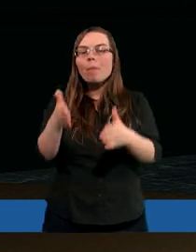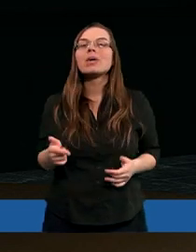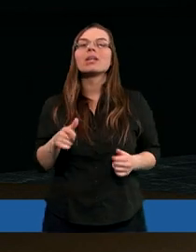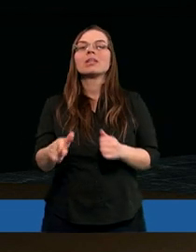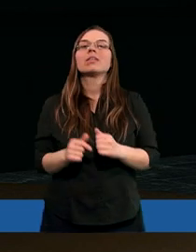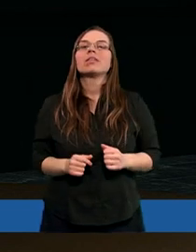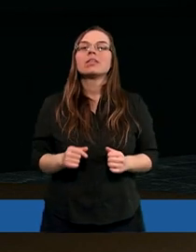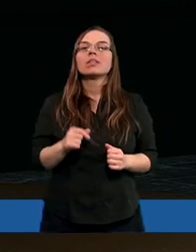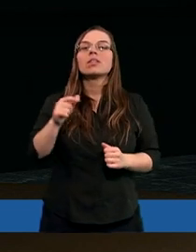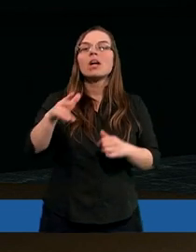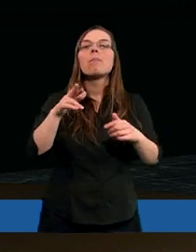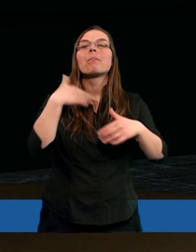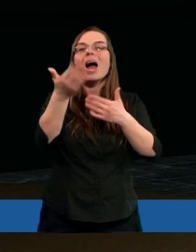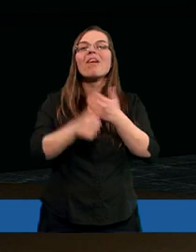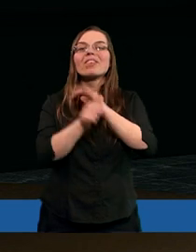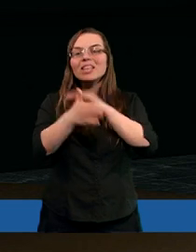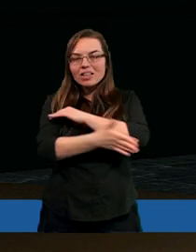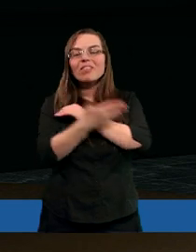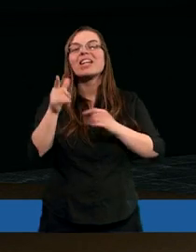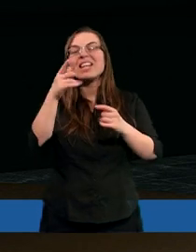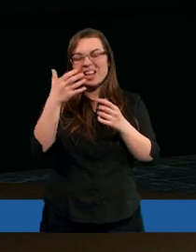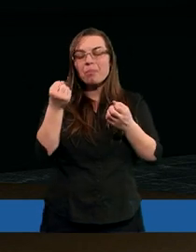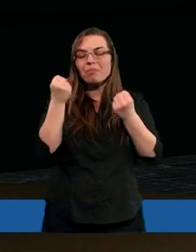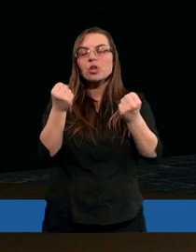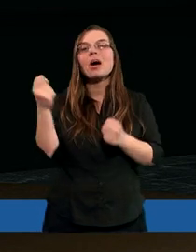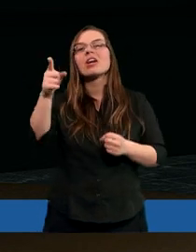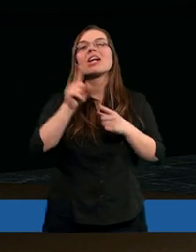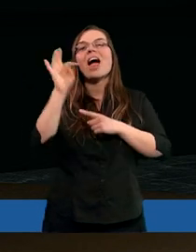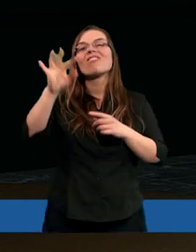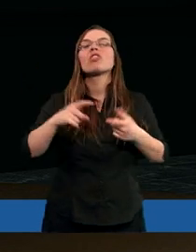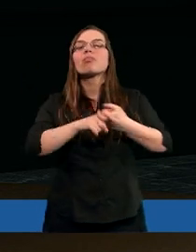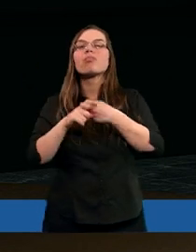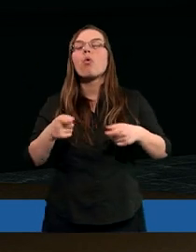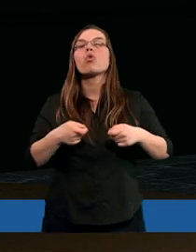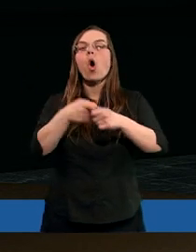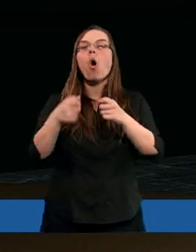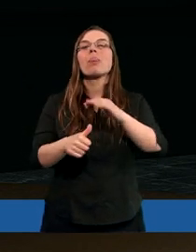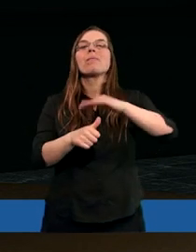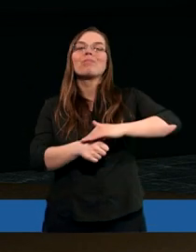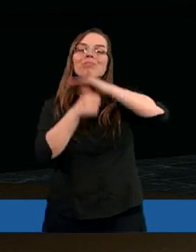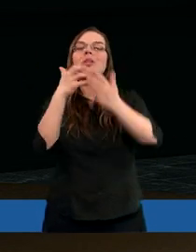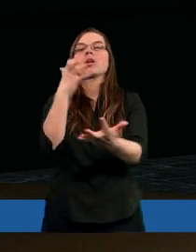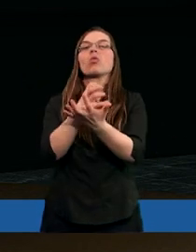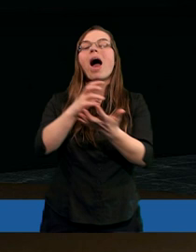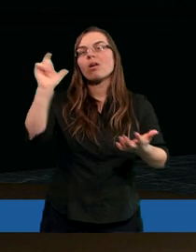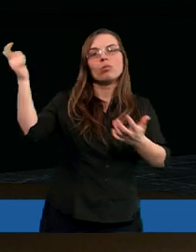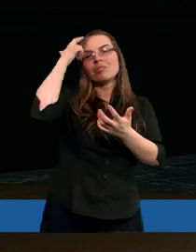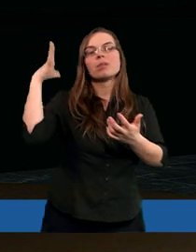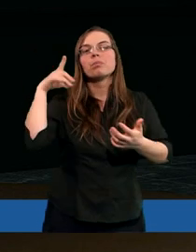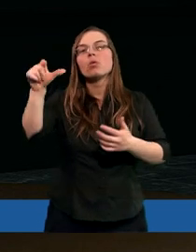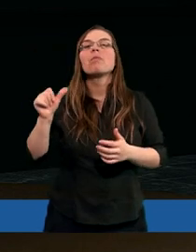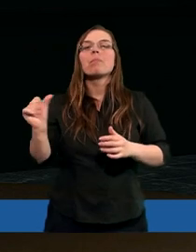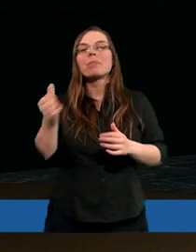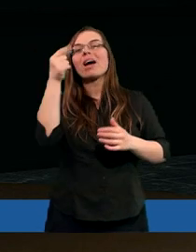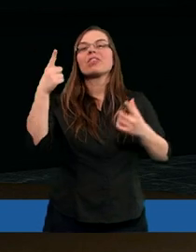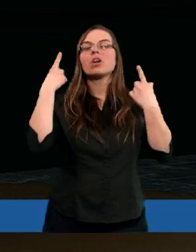podali mnie i Barnabię prawicę na dowód wspólnoty. Jakub przewodził pierwszemu takiemu, to się nazywa